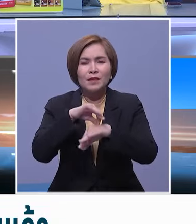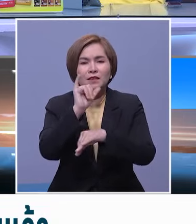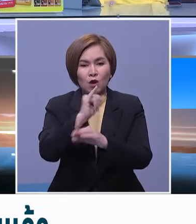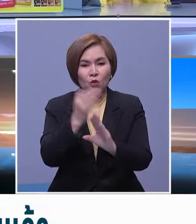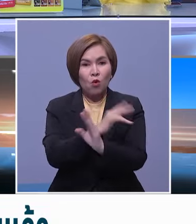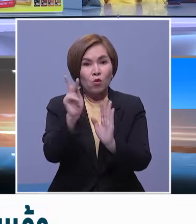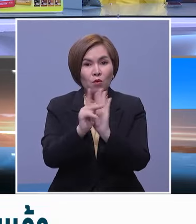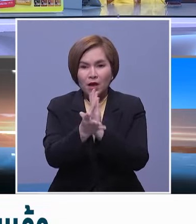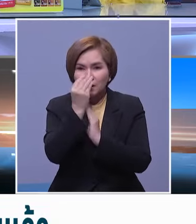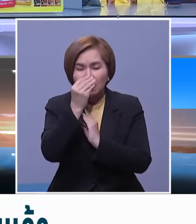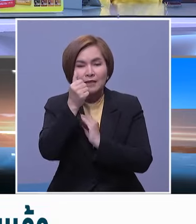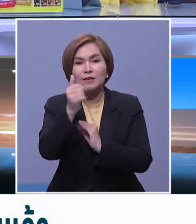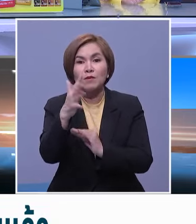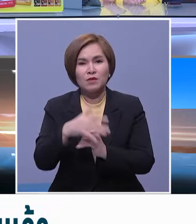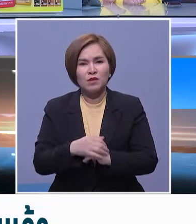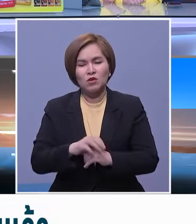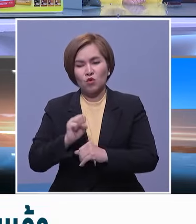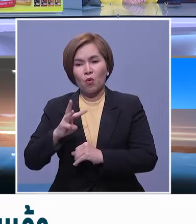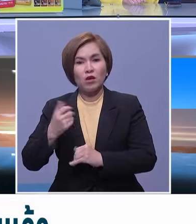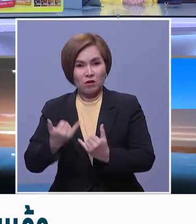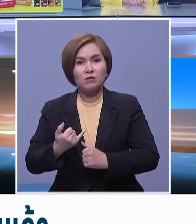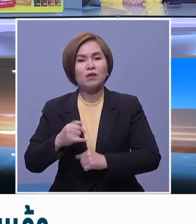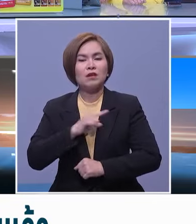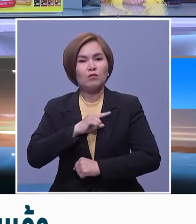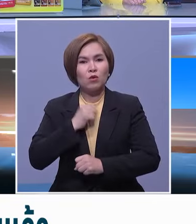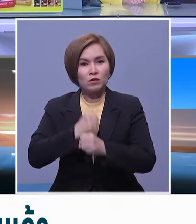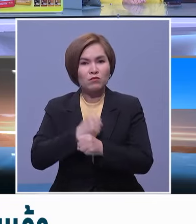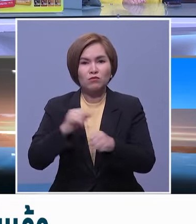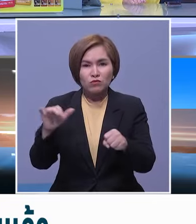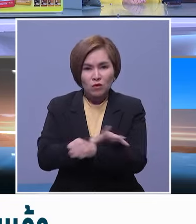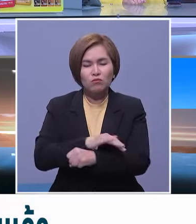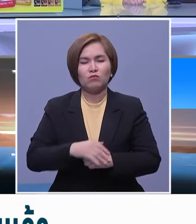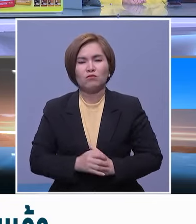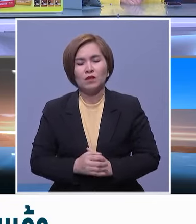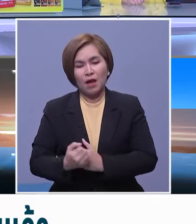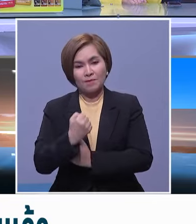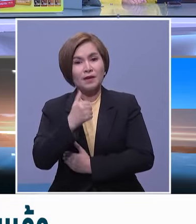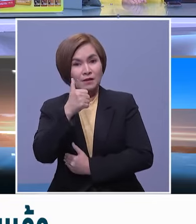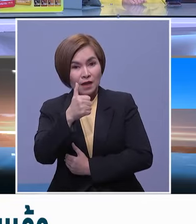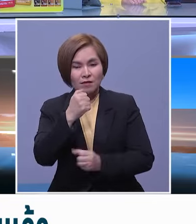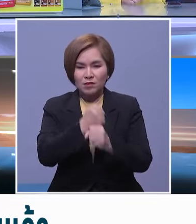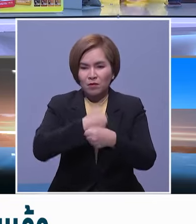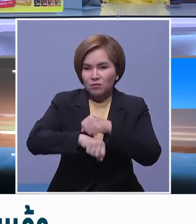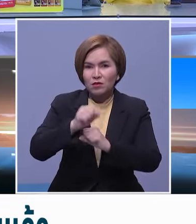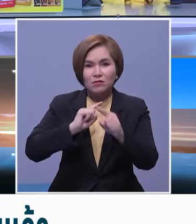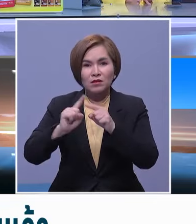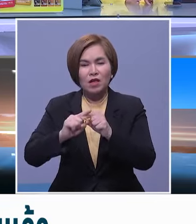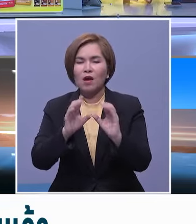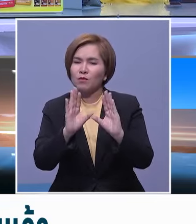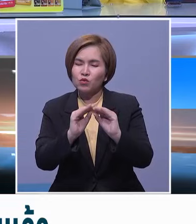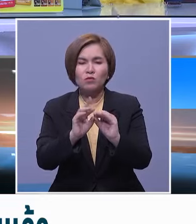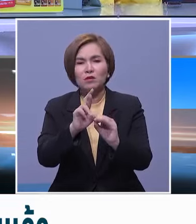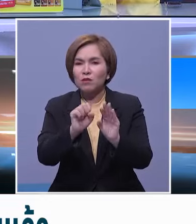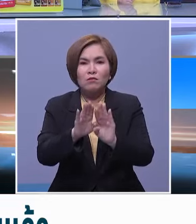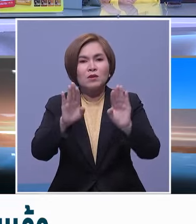ให้ดีสว.รักษาการณปัจจุบันยังมีอำนาจเต็มยังมีหน้าที่ในการปฏิบัติหน้าที่เปิดประชุมสภา